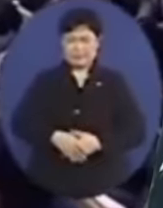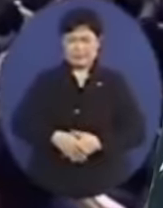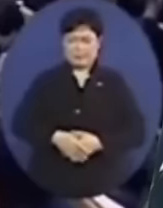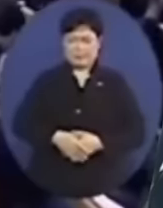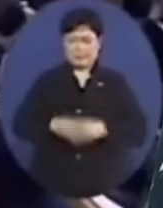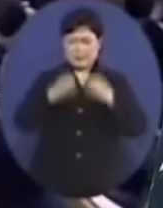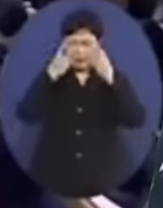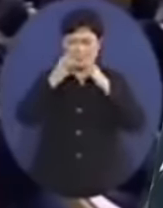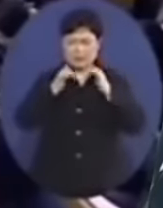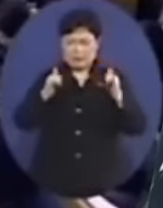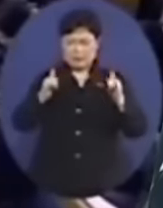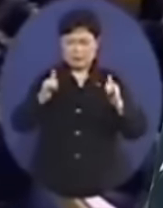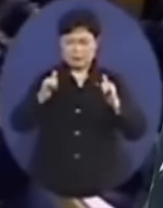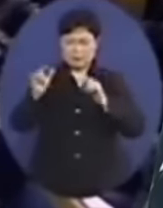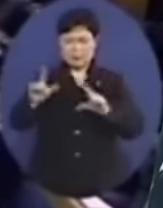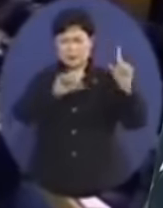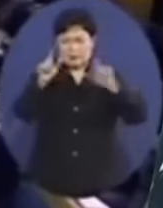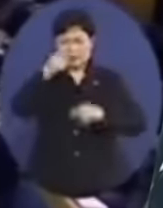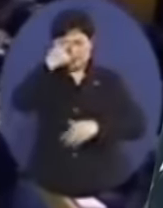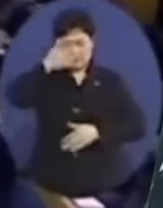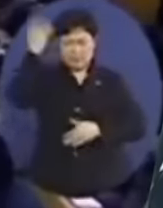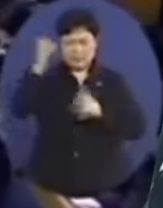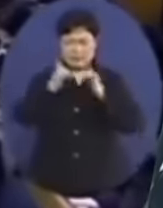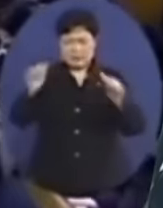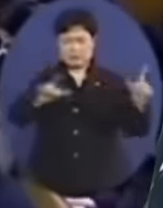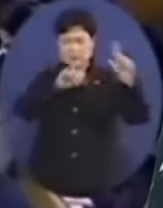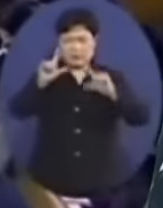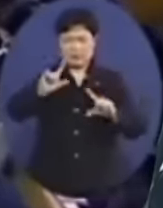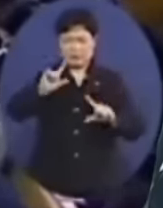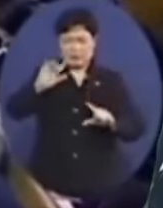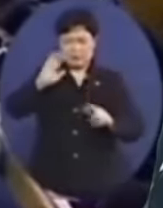사람으로 살고 옛 사람으로 살지 않게 도와 주시옵소서